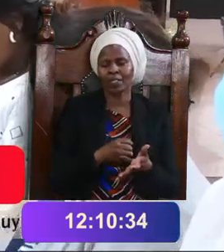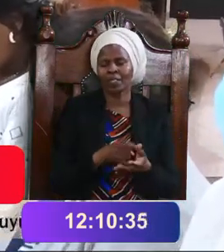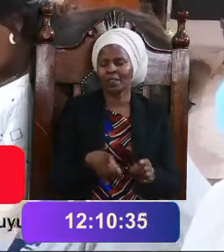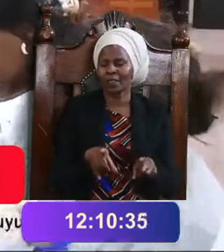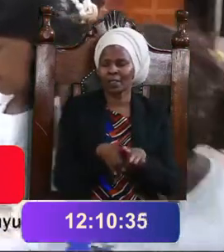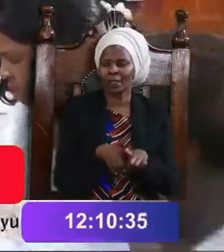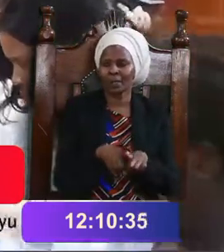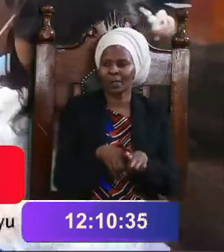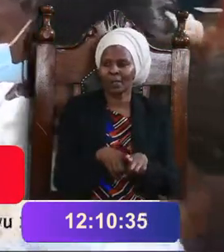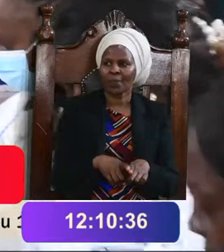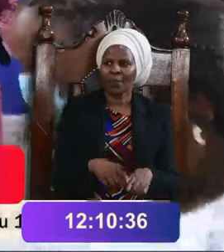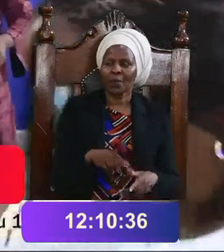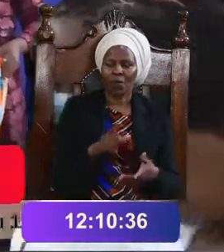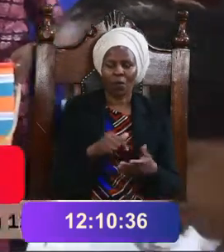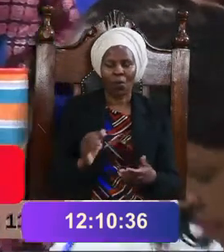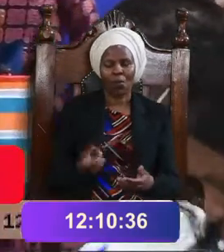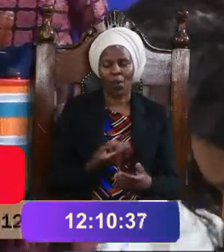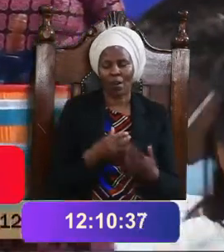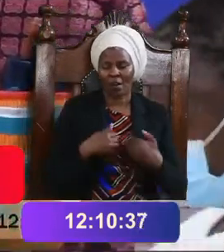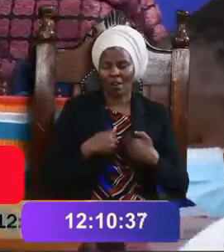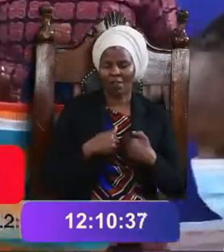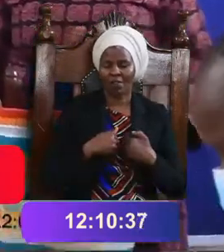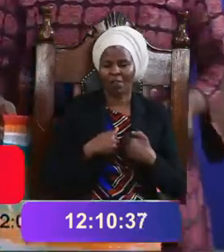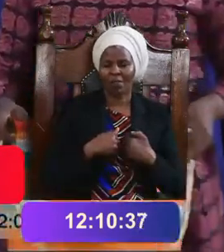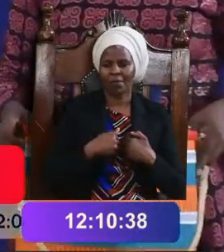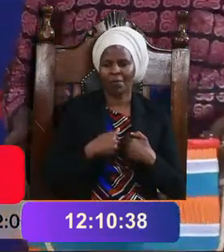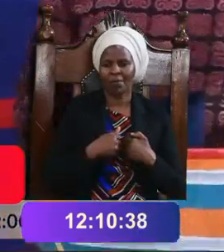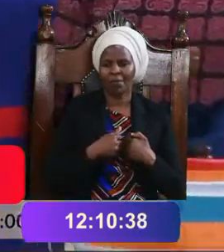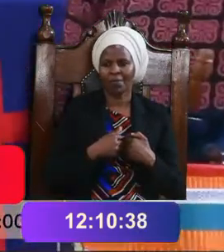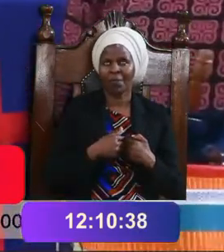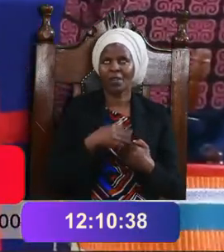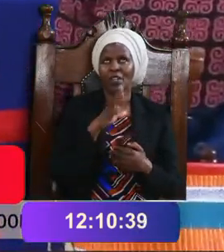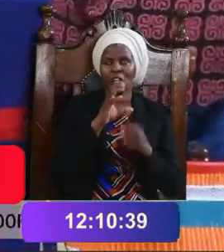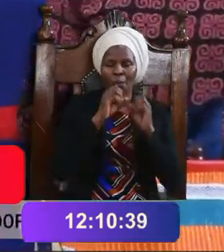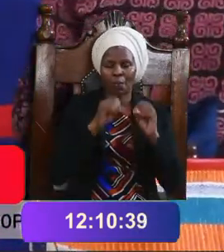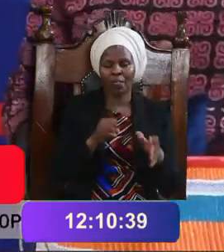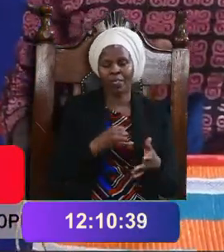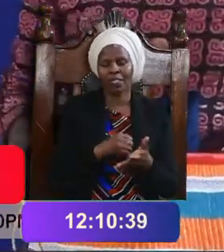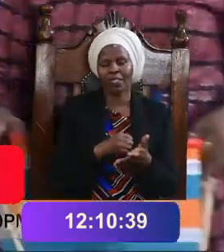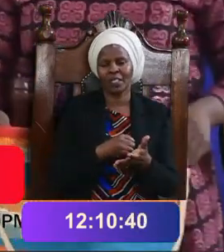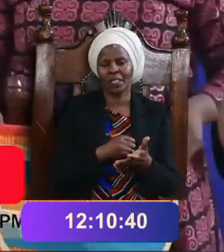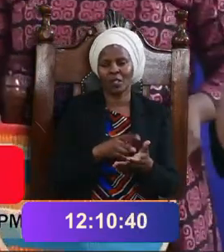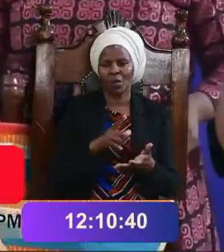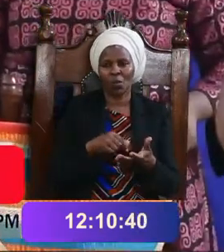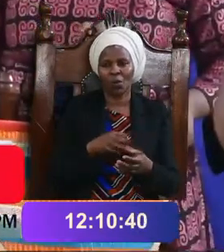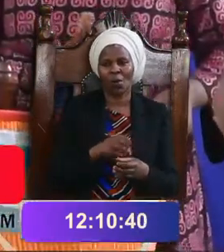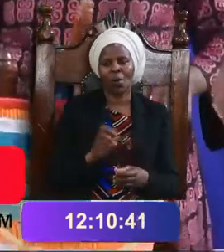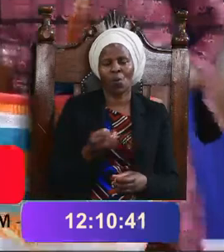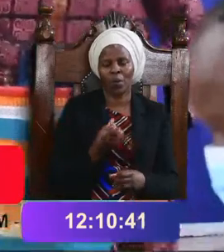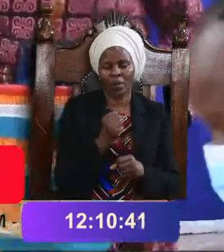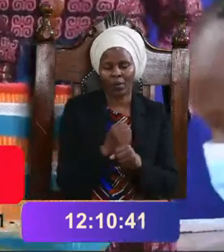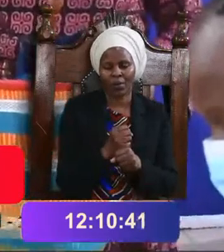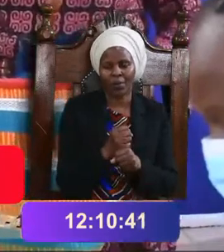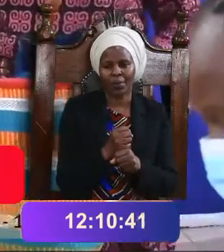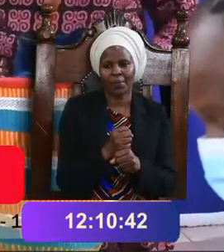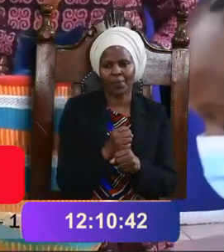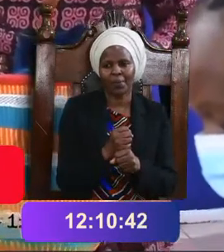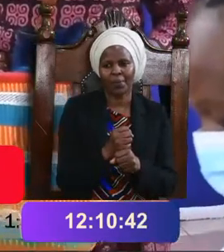Tukaomba pia hata zile zimebaki katika mifuko zetu, ukazibariki na kazi pia ambazo